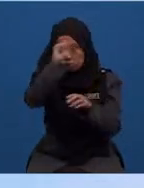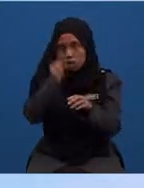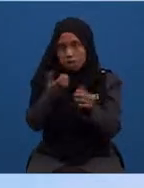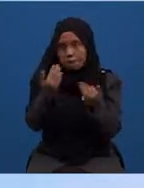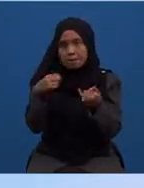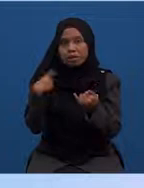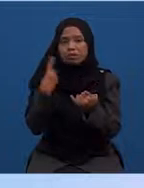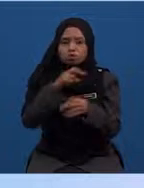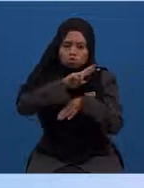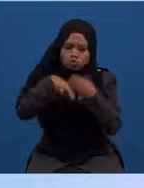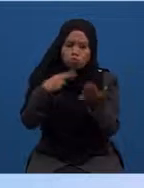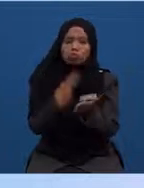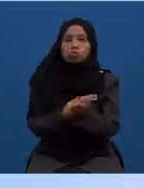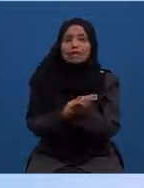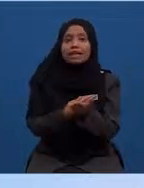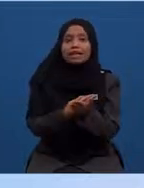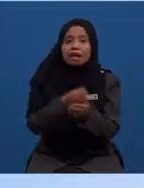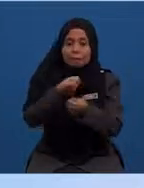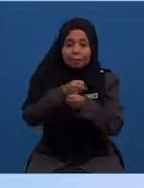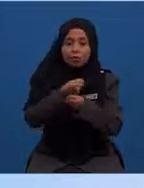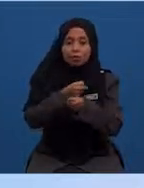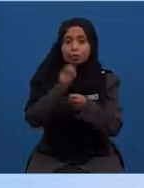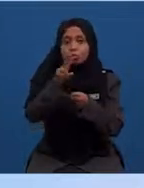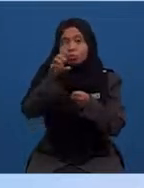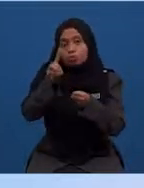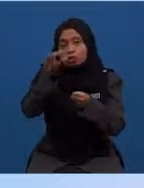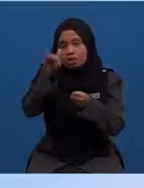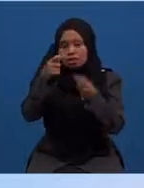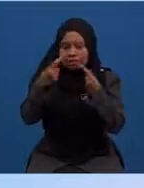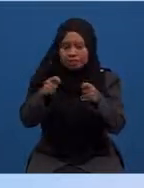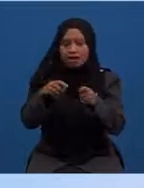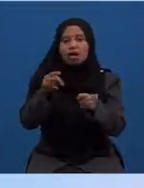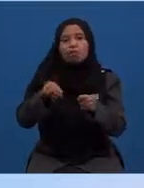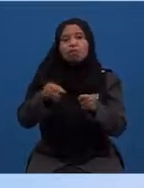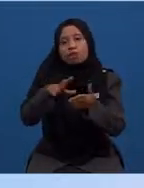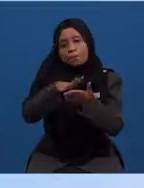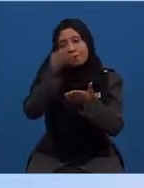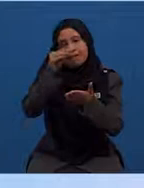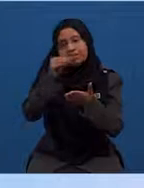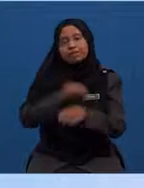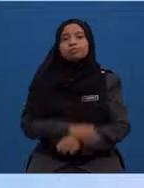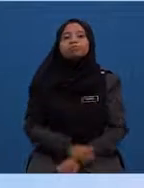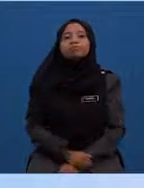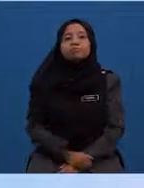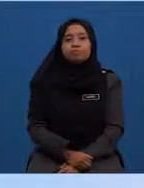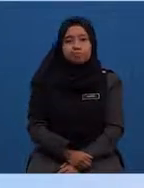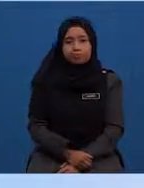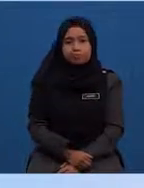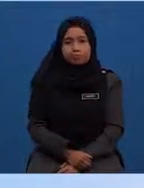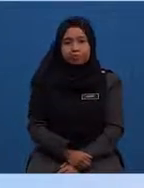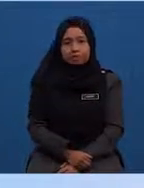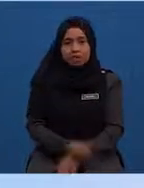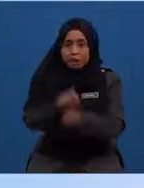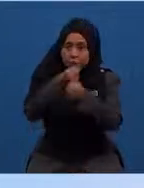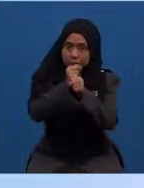cikgu rumuskan bentuk-bentuk dua dimensi yang telah murid pelajari sebentar tadi.